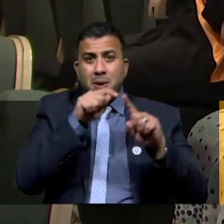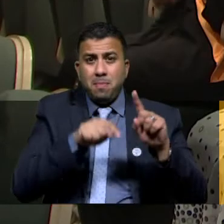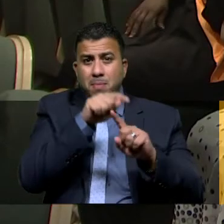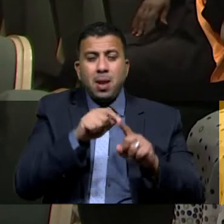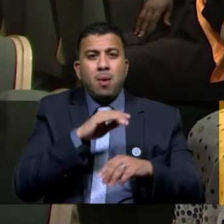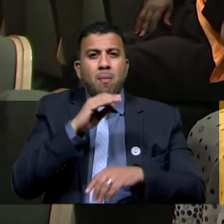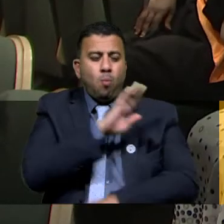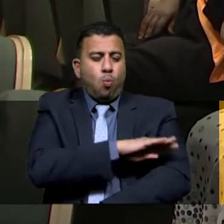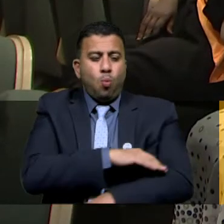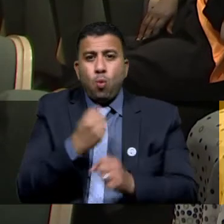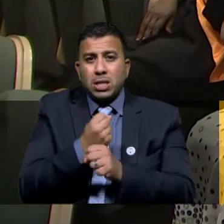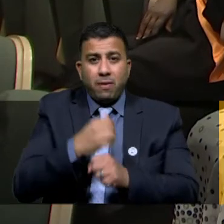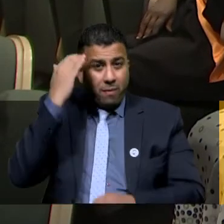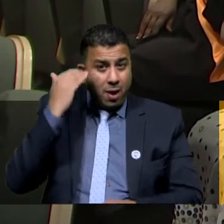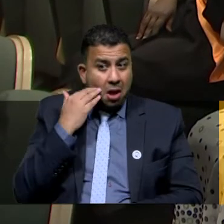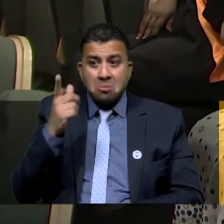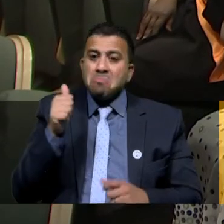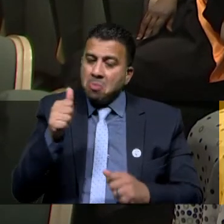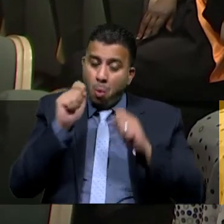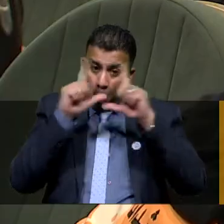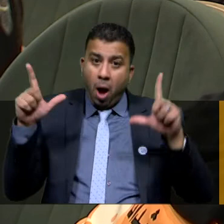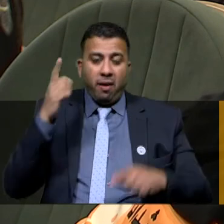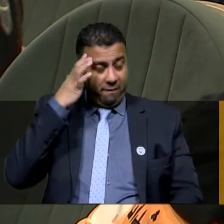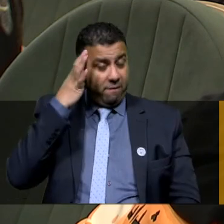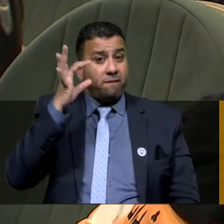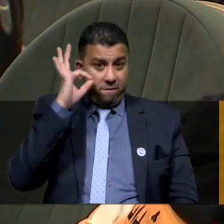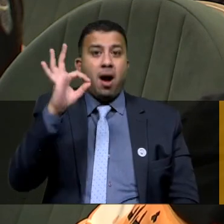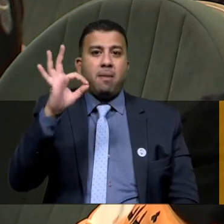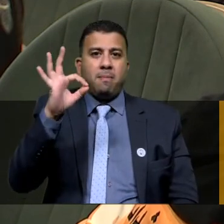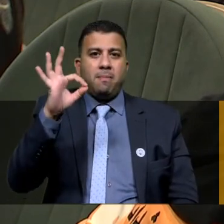الموظفات لديهن الوعي الكامل بذلك.